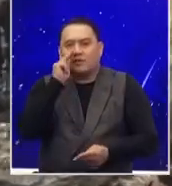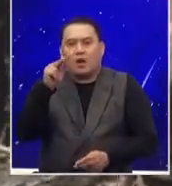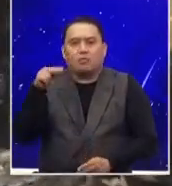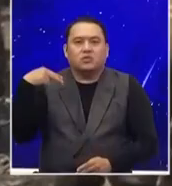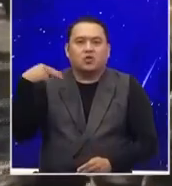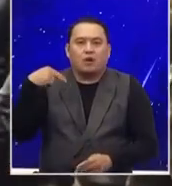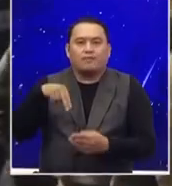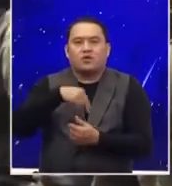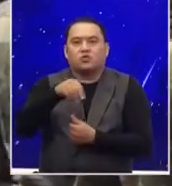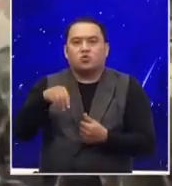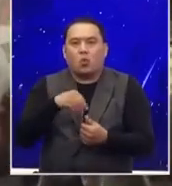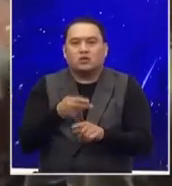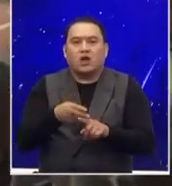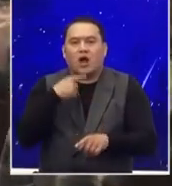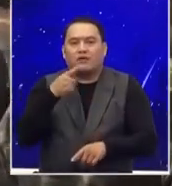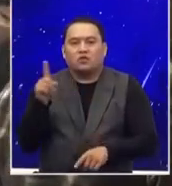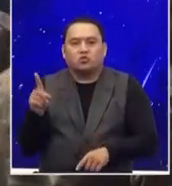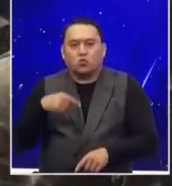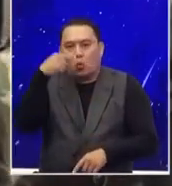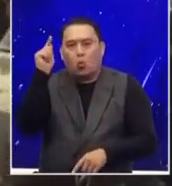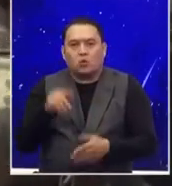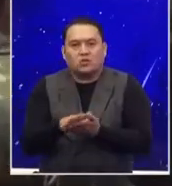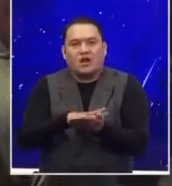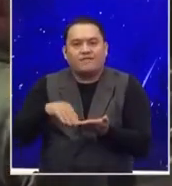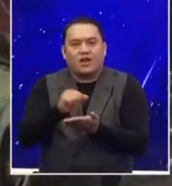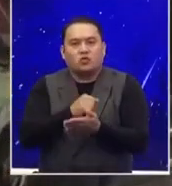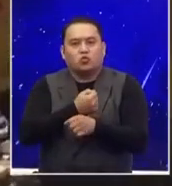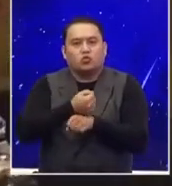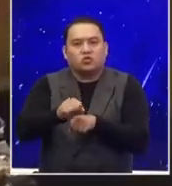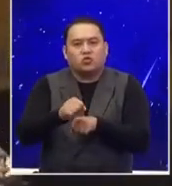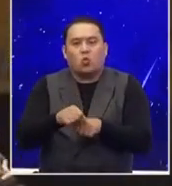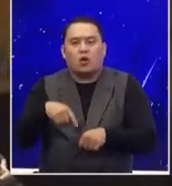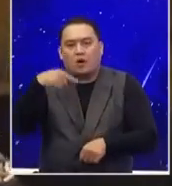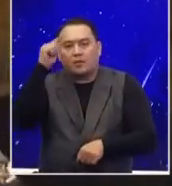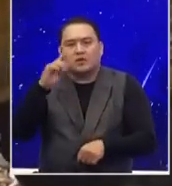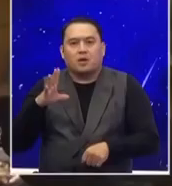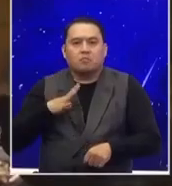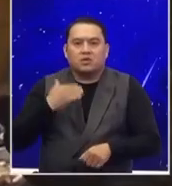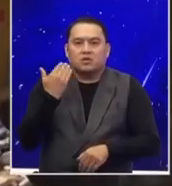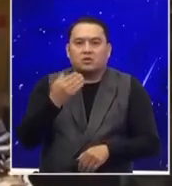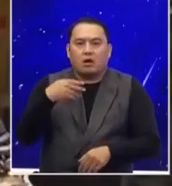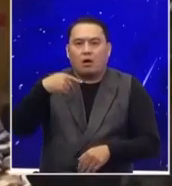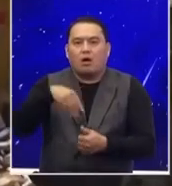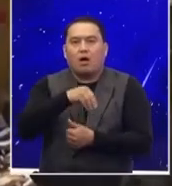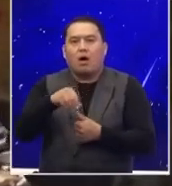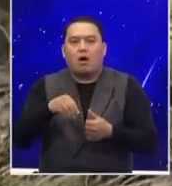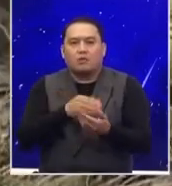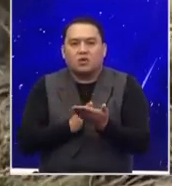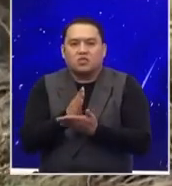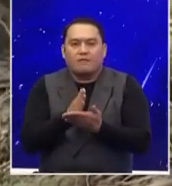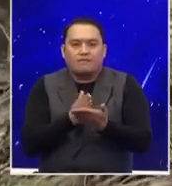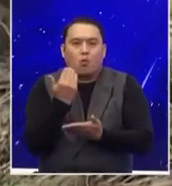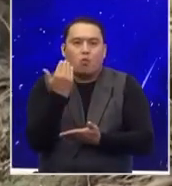президента Азербайджана заявил, это акт геноцида в отношении азербайджанцев, который был совершен армянскими политическими